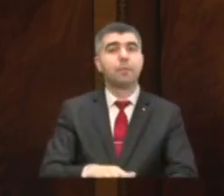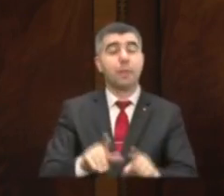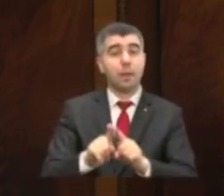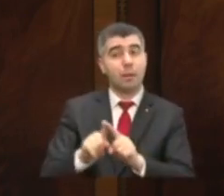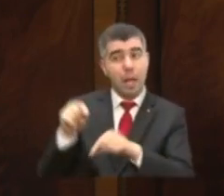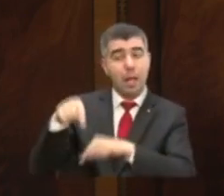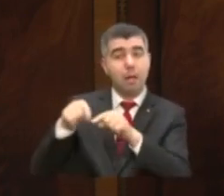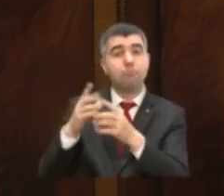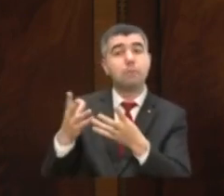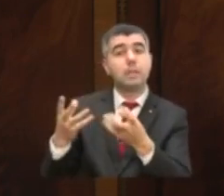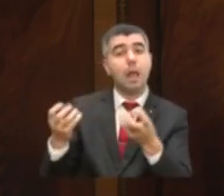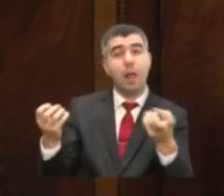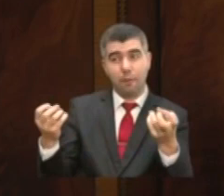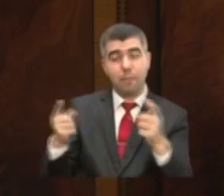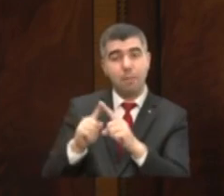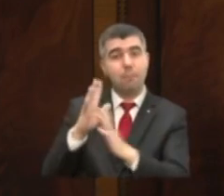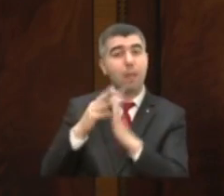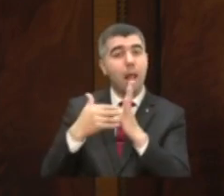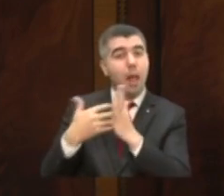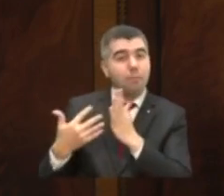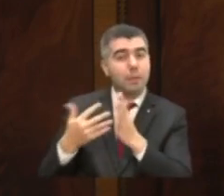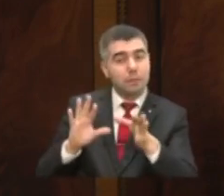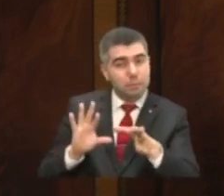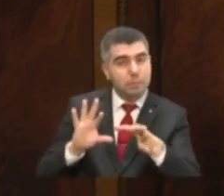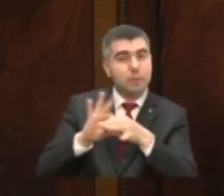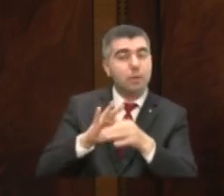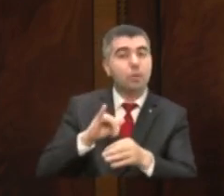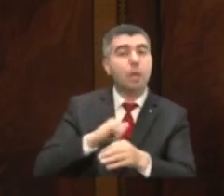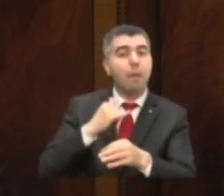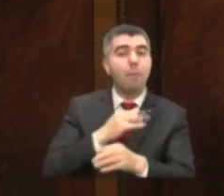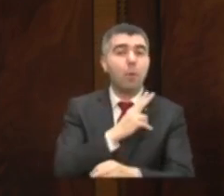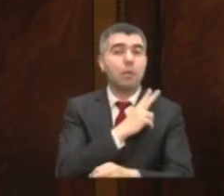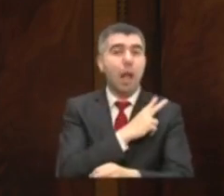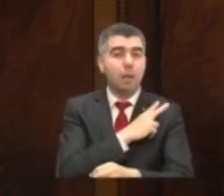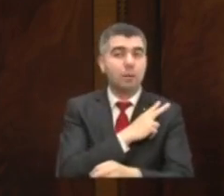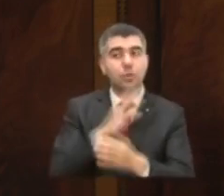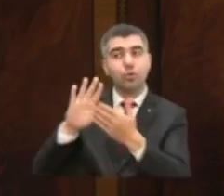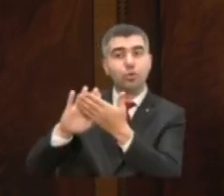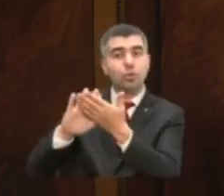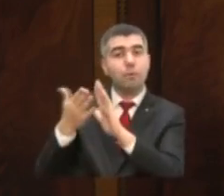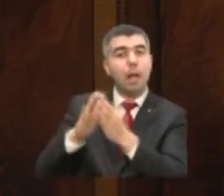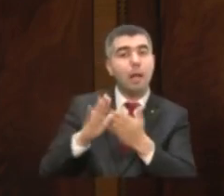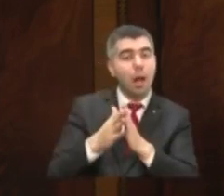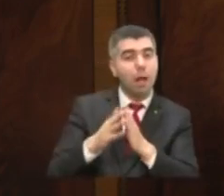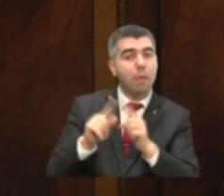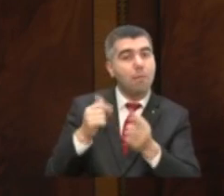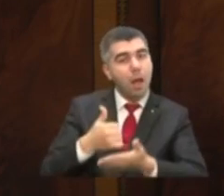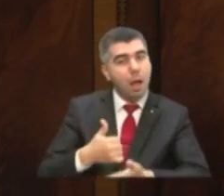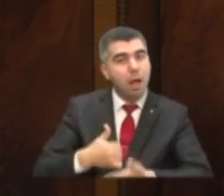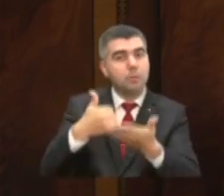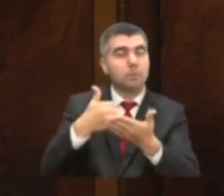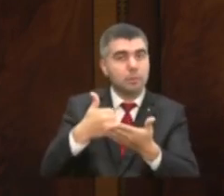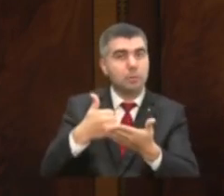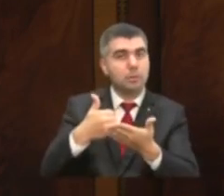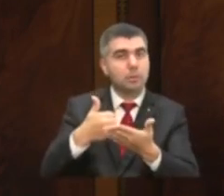واحد برامج موجهة وتعاقدات توقع مع الجمعيات ودعم ديال هذه الجمعيات باش يمكن